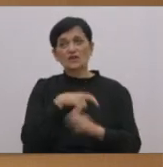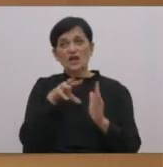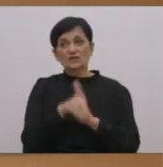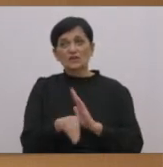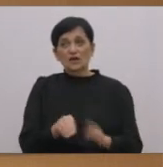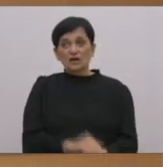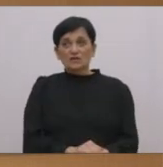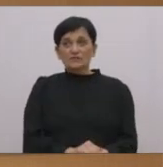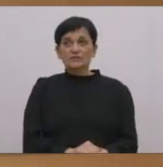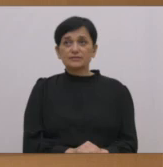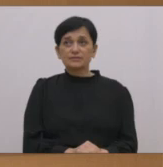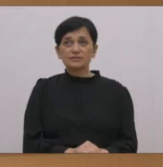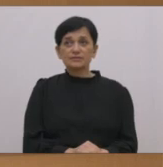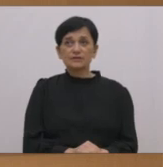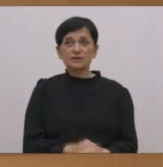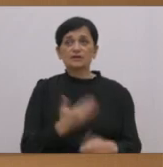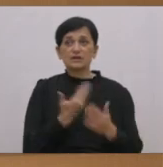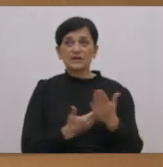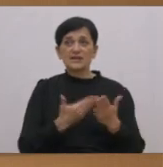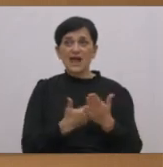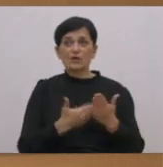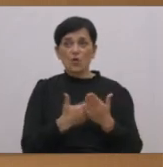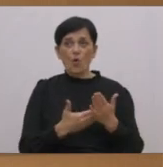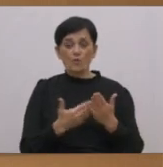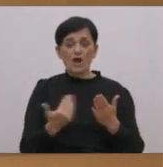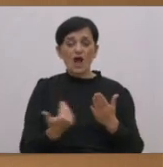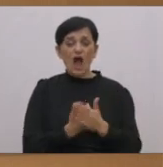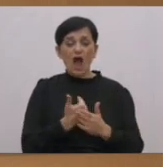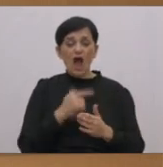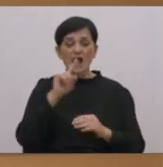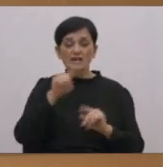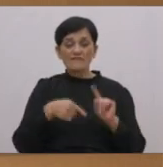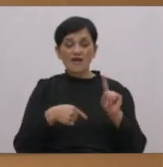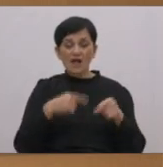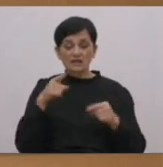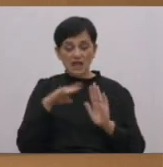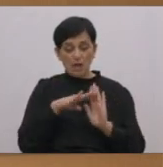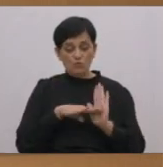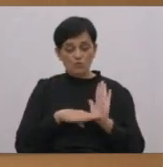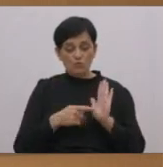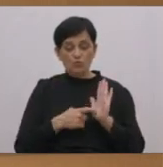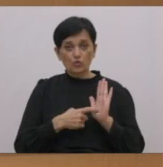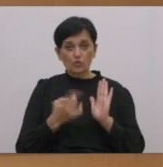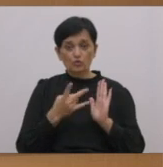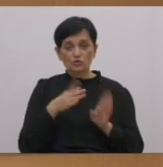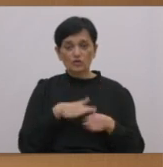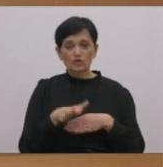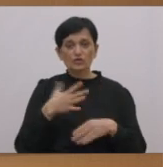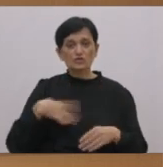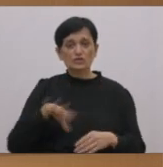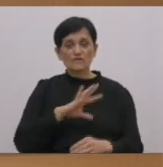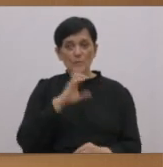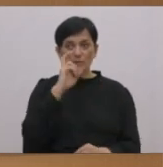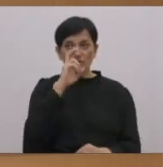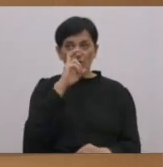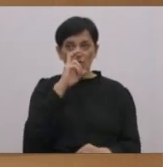გასაწევრიანებლად. ის რეკომენდაციები, ახალი ვალდებულებები, რომლებიც უნდა შეასრულოს საქართველოს